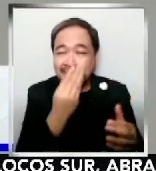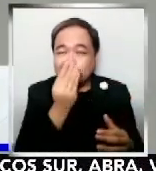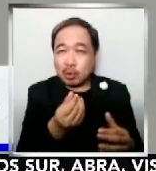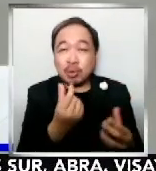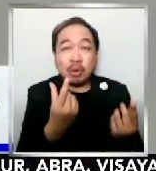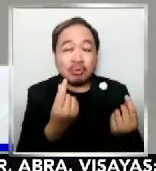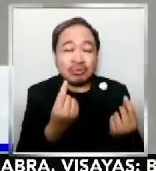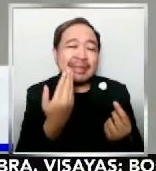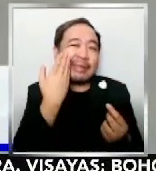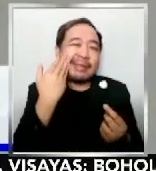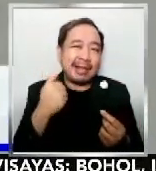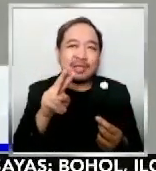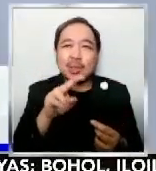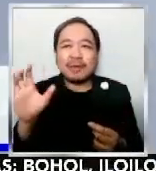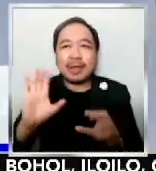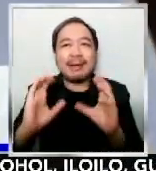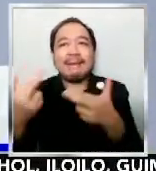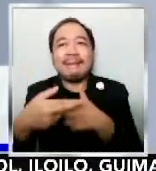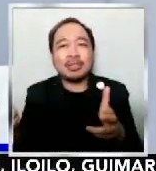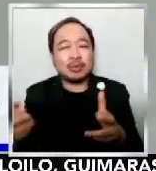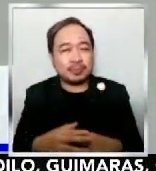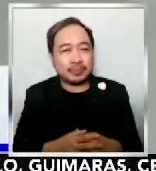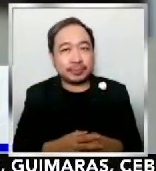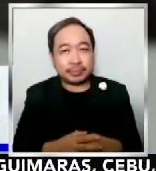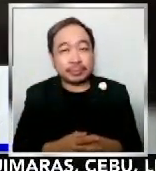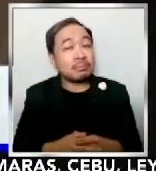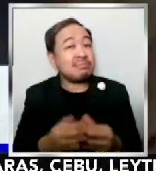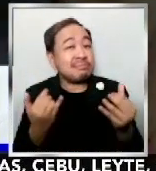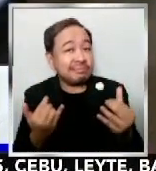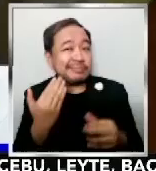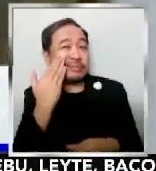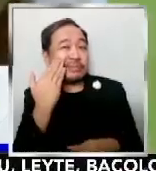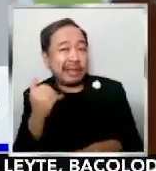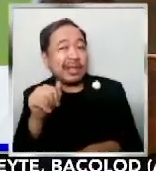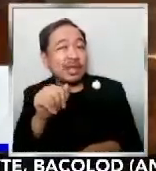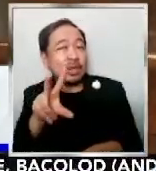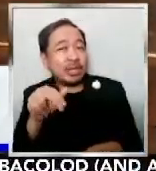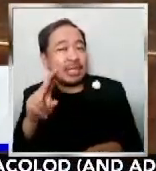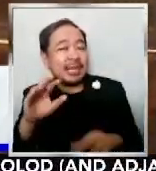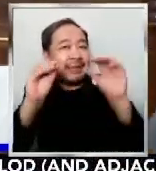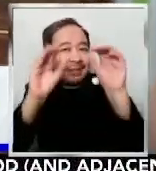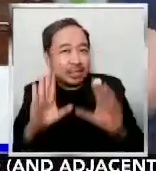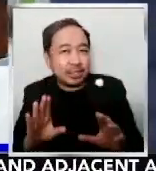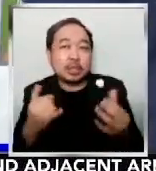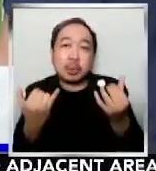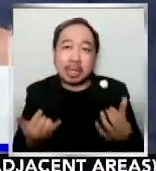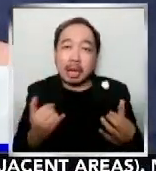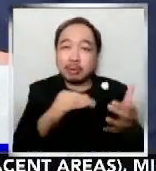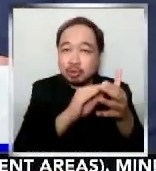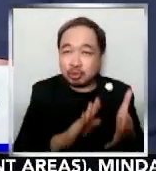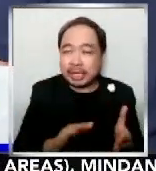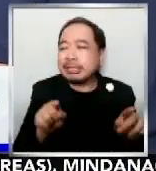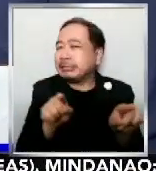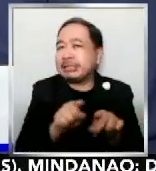ng 25 classrooms. Magkukulang din ng 30 na guro. Kaya salita ng pasok ng mga estudyante rin ang isa